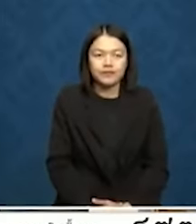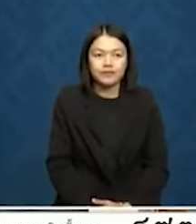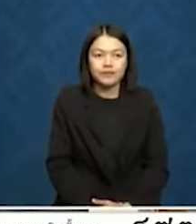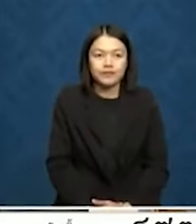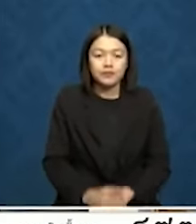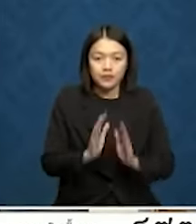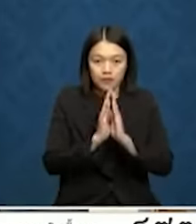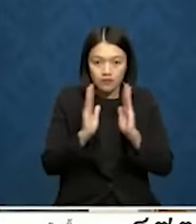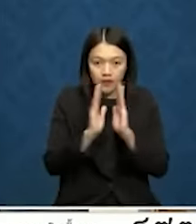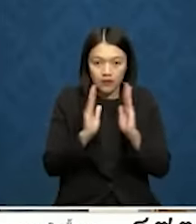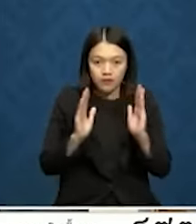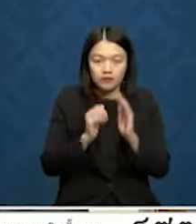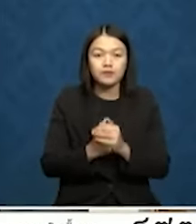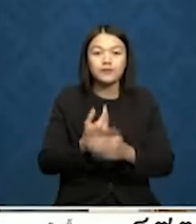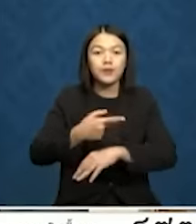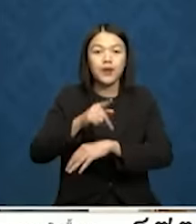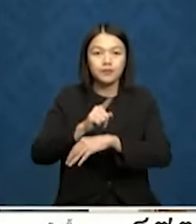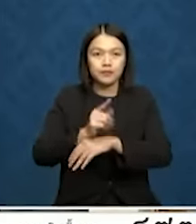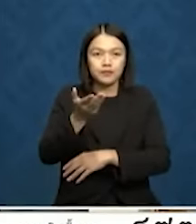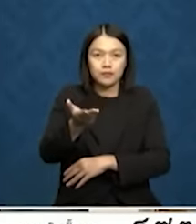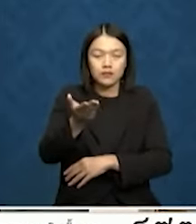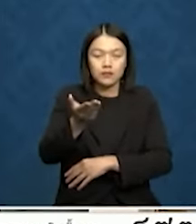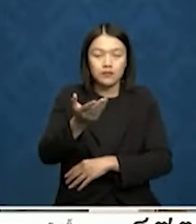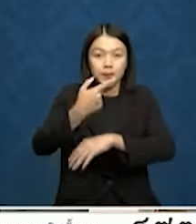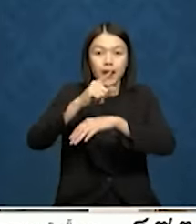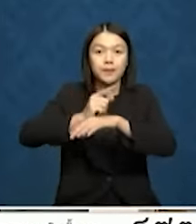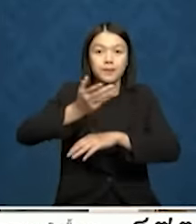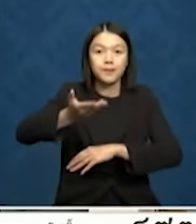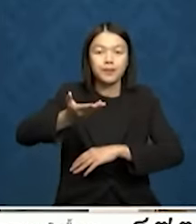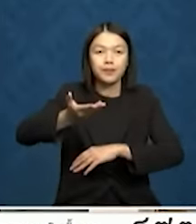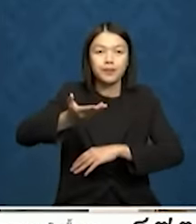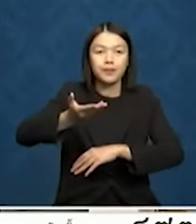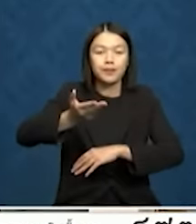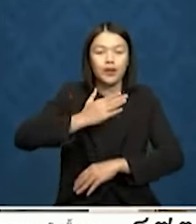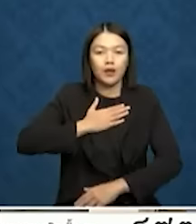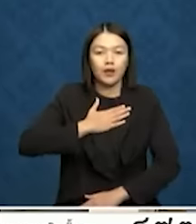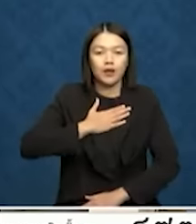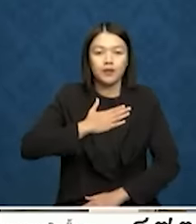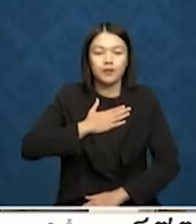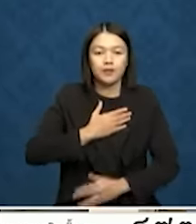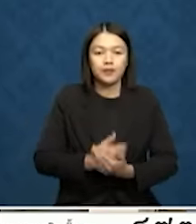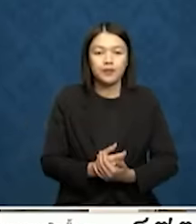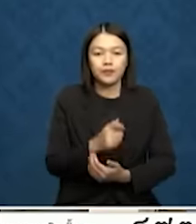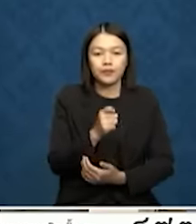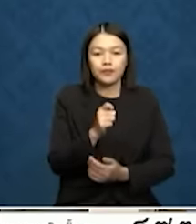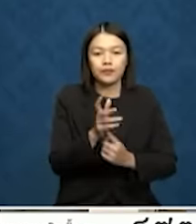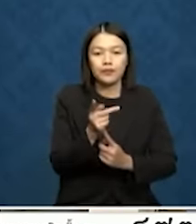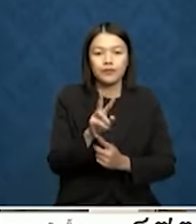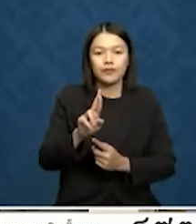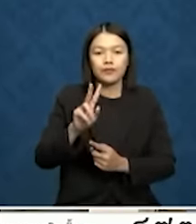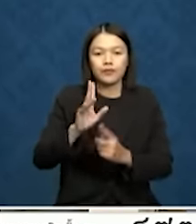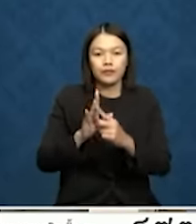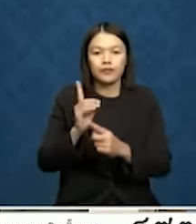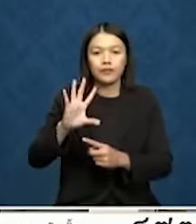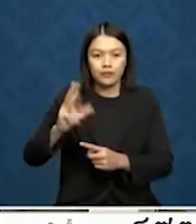ครับขอบคุณมากครับ ท่านประธานครับ ท่านประธานครับ ท่านประธานครับท่านประธานครับกับผมนายอัครเดชอุมิทักษ์โรจน์ครับสมาชิกส